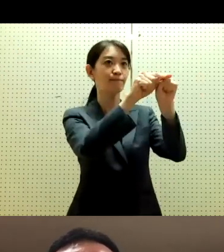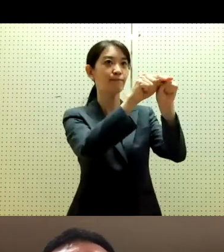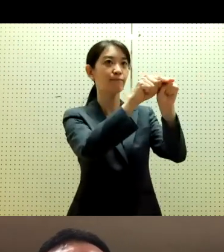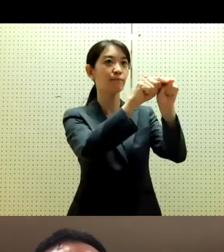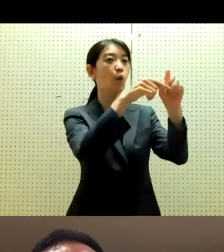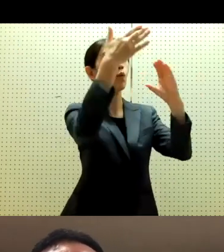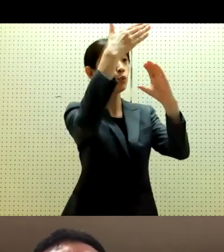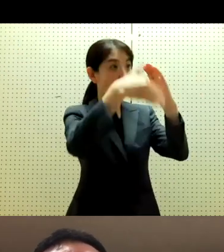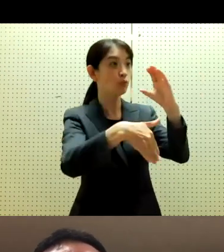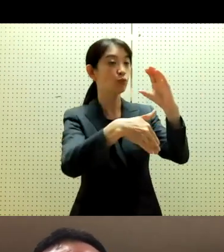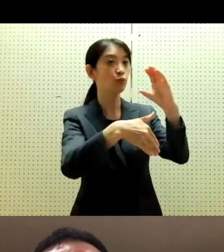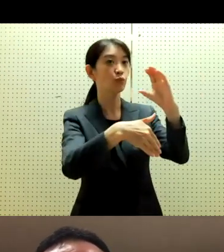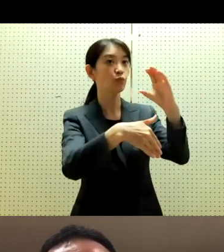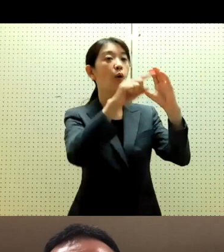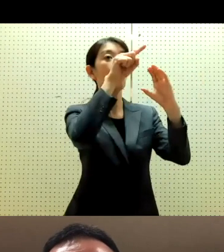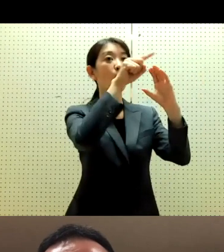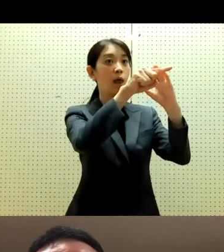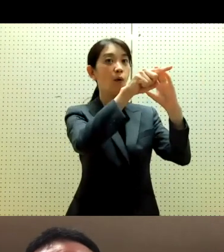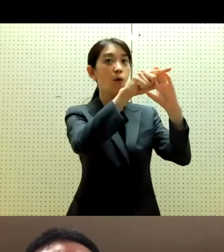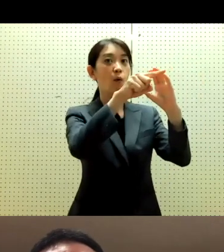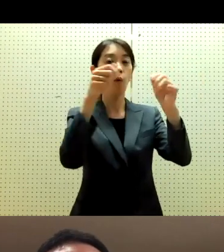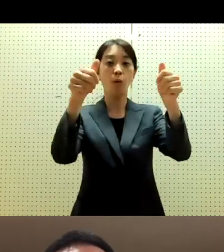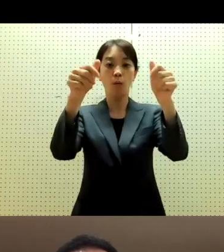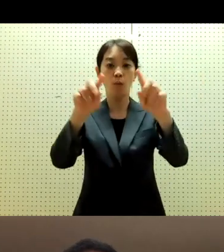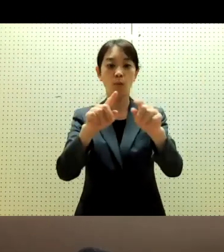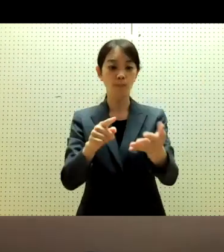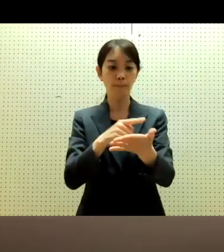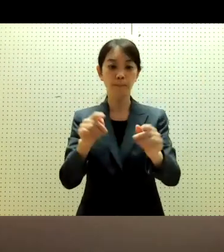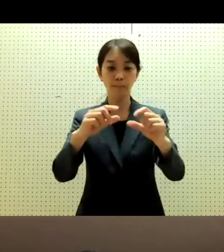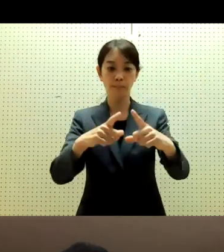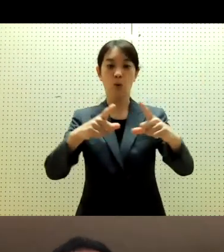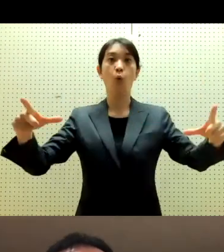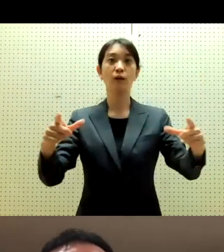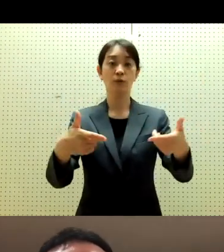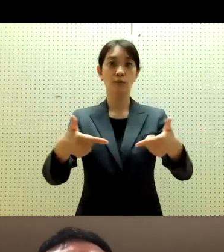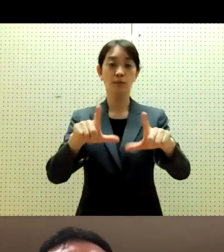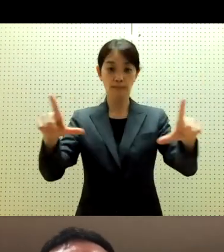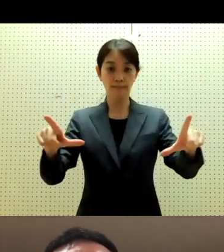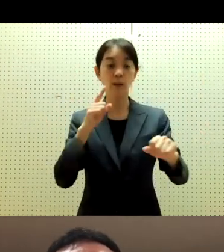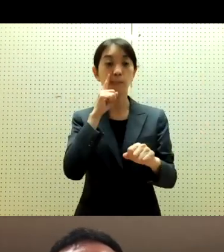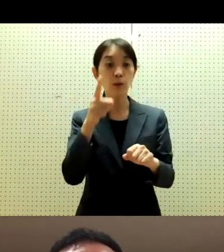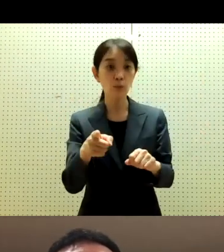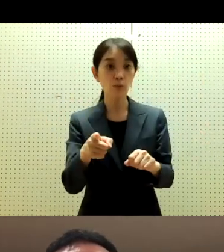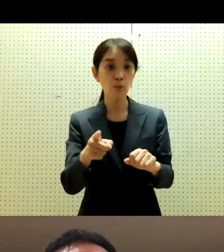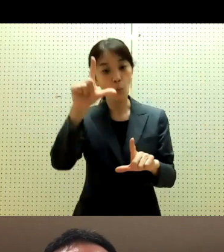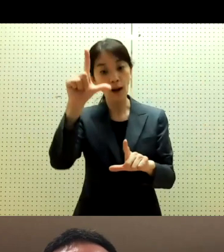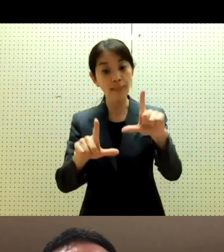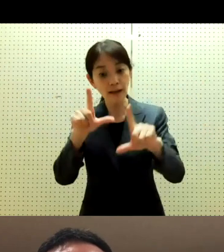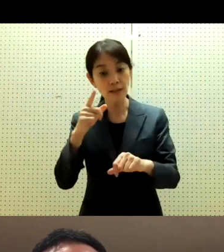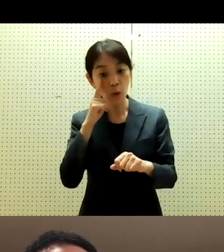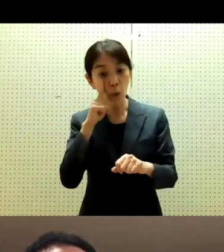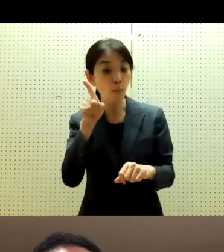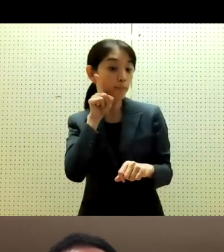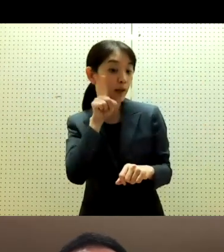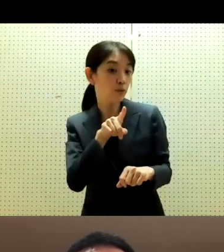して撮影した文字を拡大することで英語、アルファベットの形の認識を支援しています。